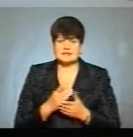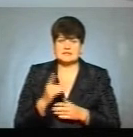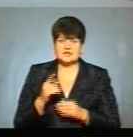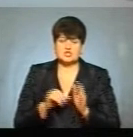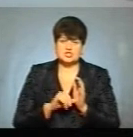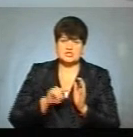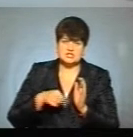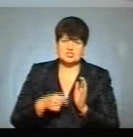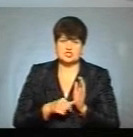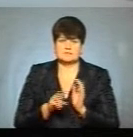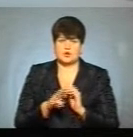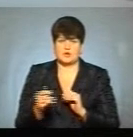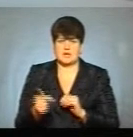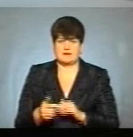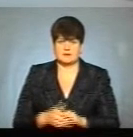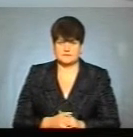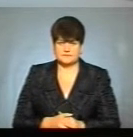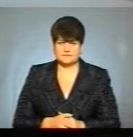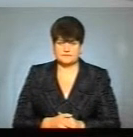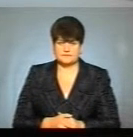6,6 мільйона гривень.